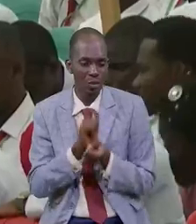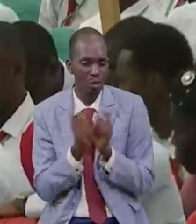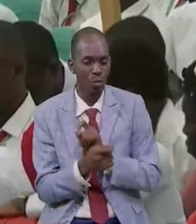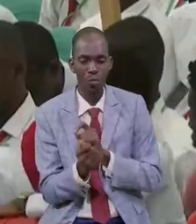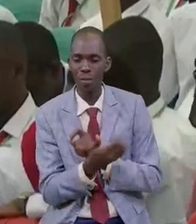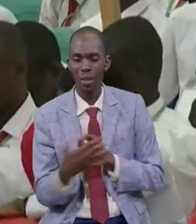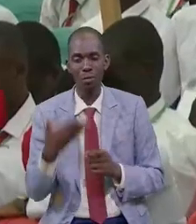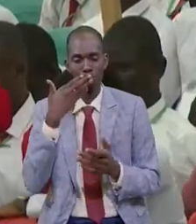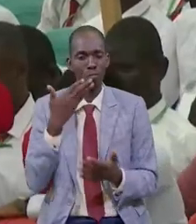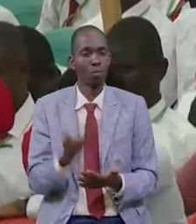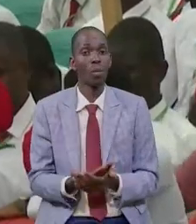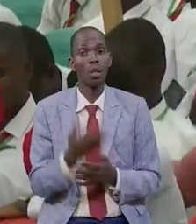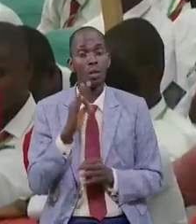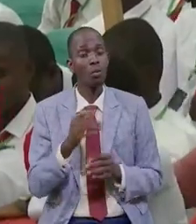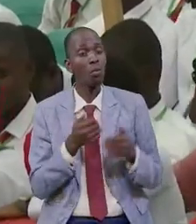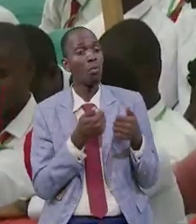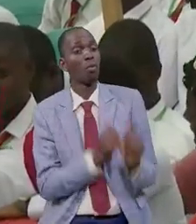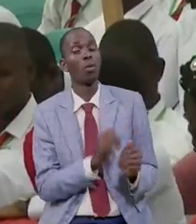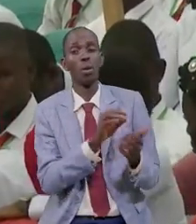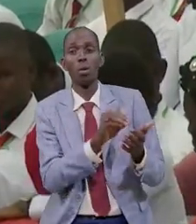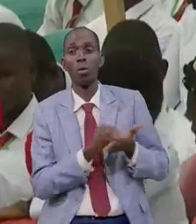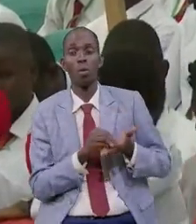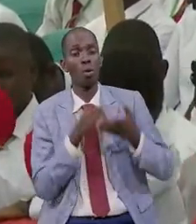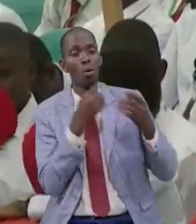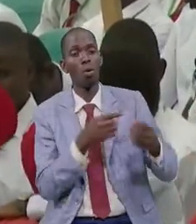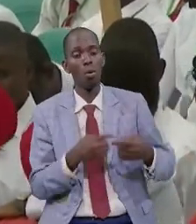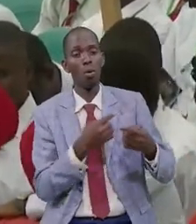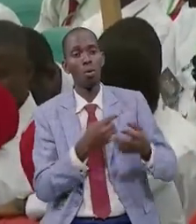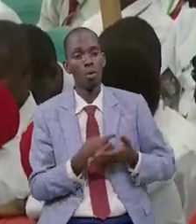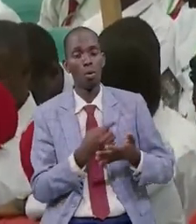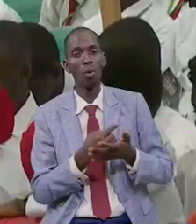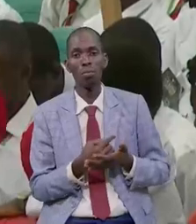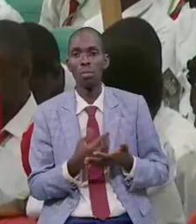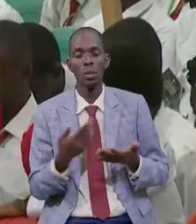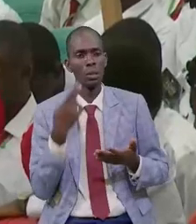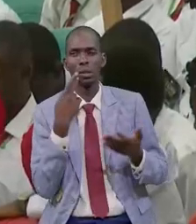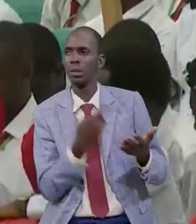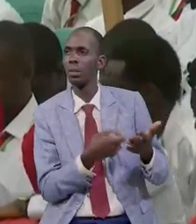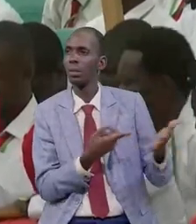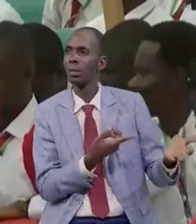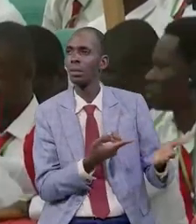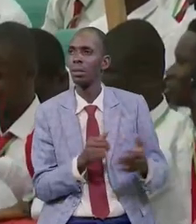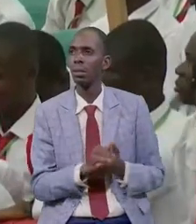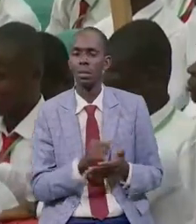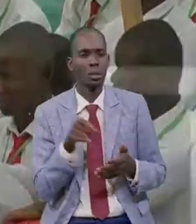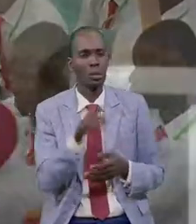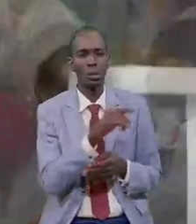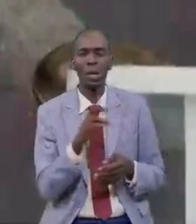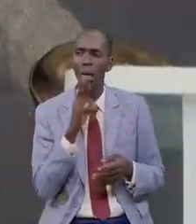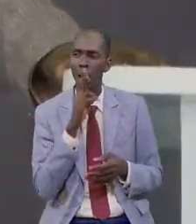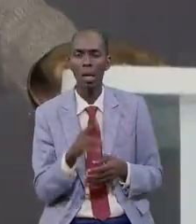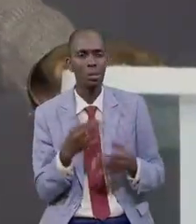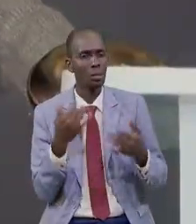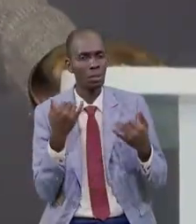quelque chose si tu écoutes le argumentation d regarder ceci ceci là oh ils sont des